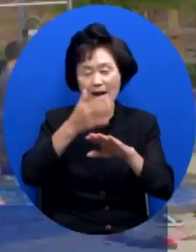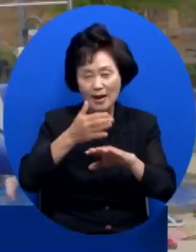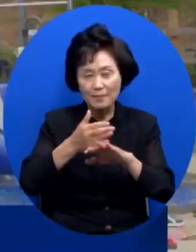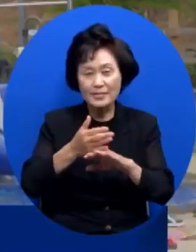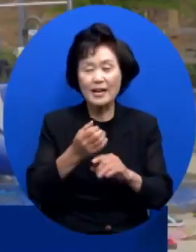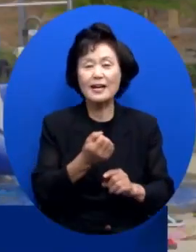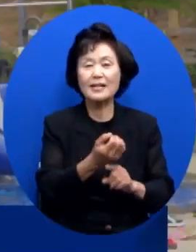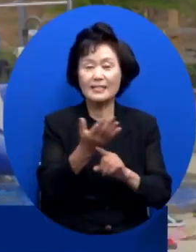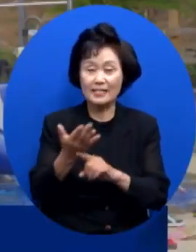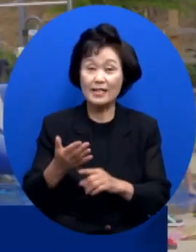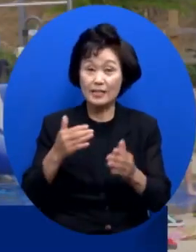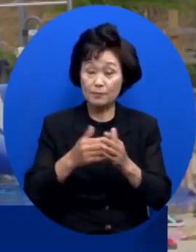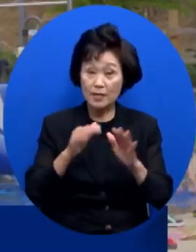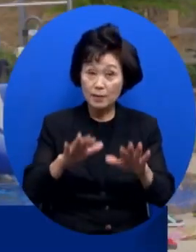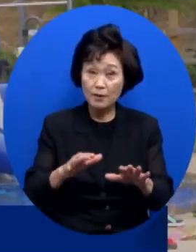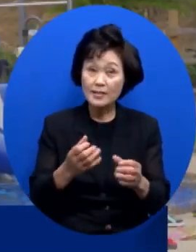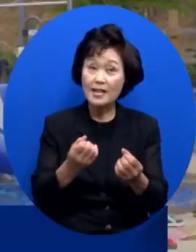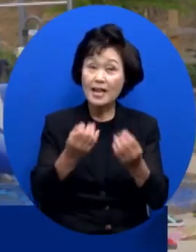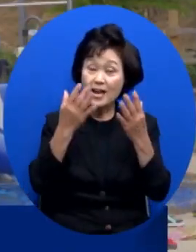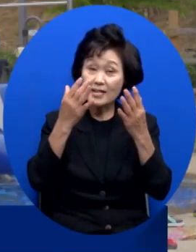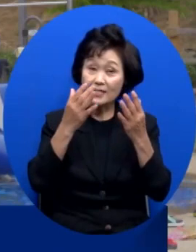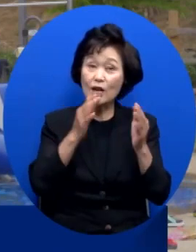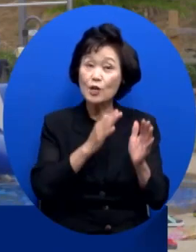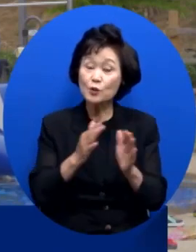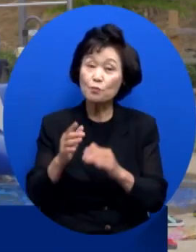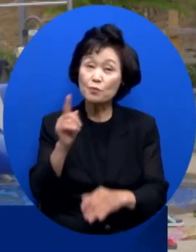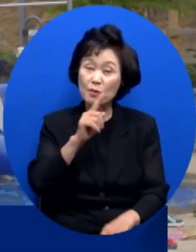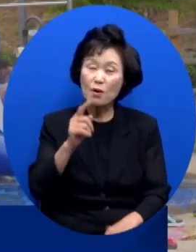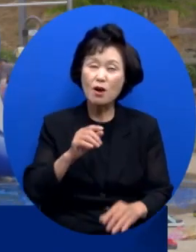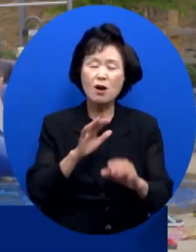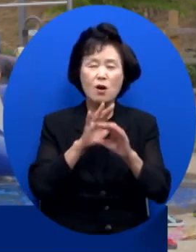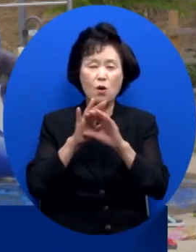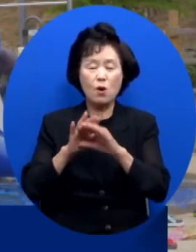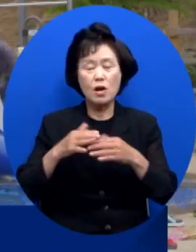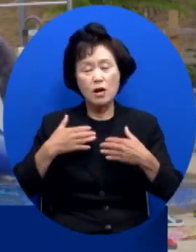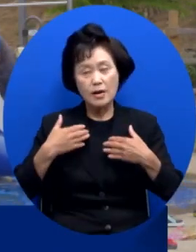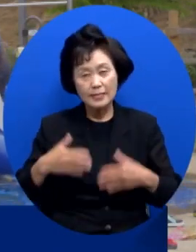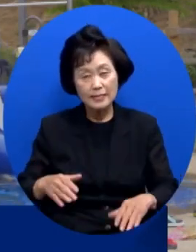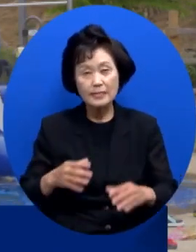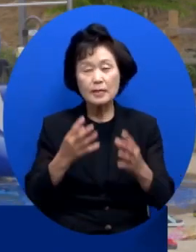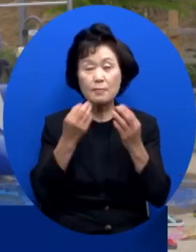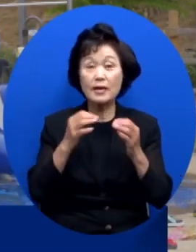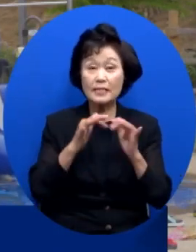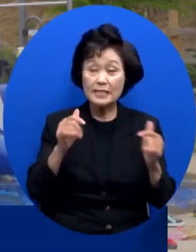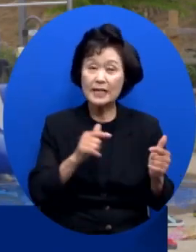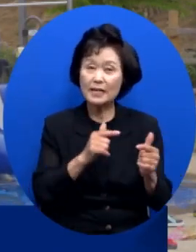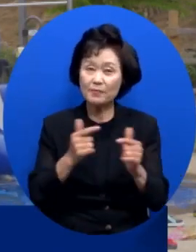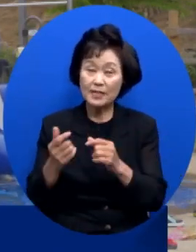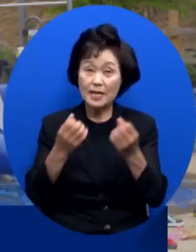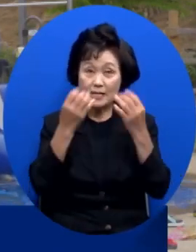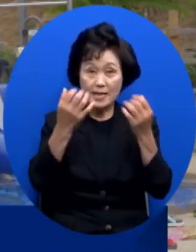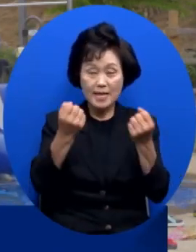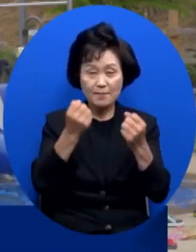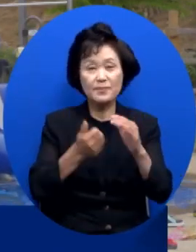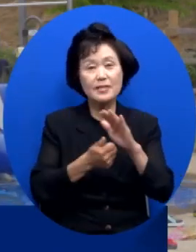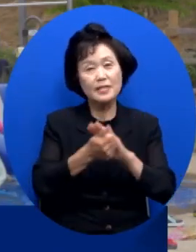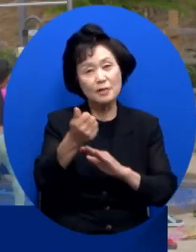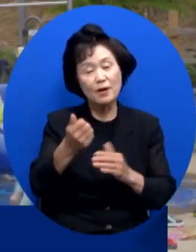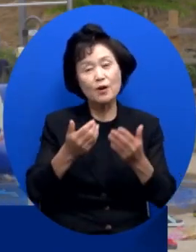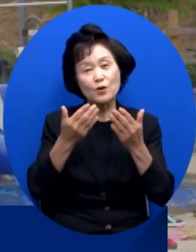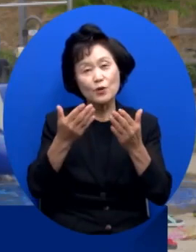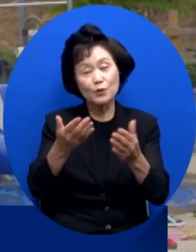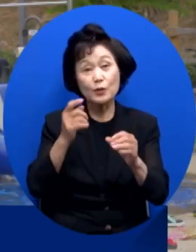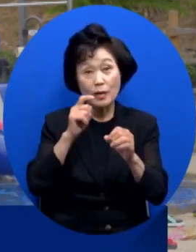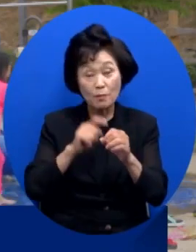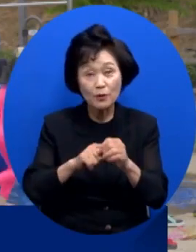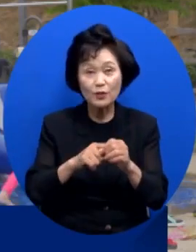행사를 마련하게 된 것은 코로나로 지친 많은 지역민들에게 새 힘과 또한 희망을 주기 위해서